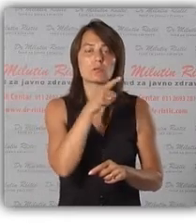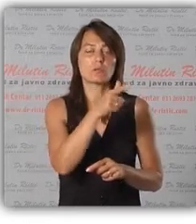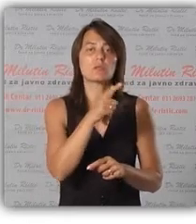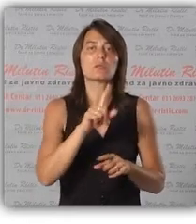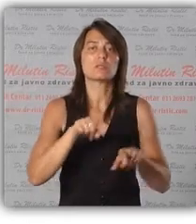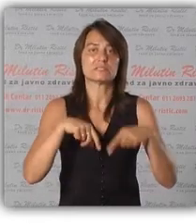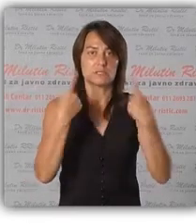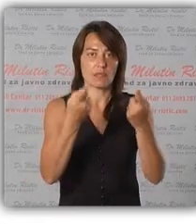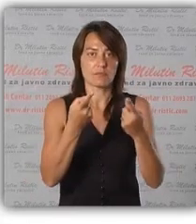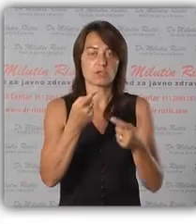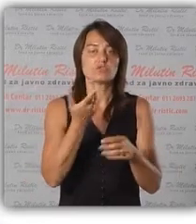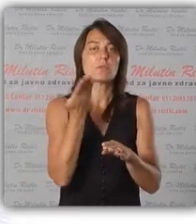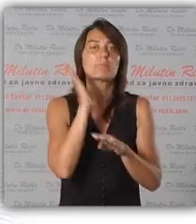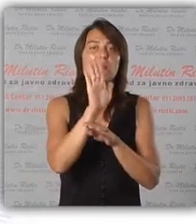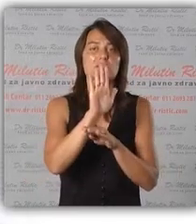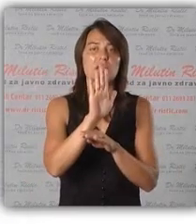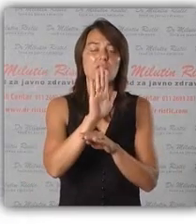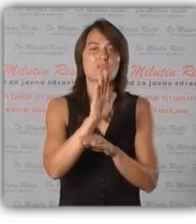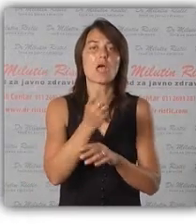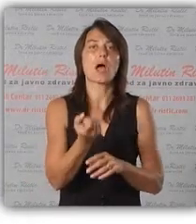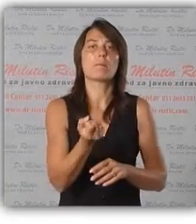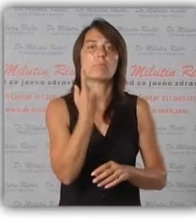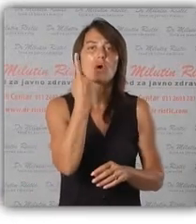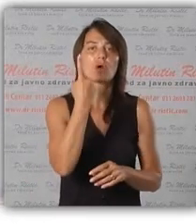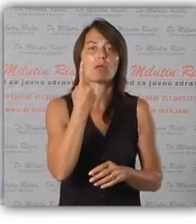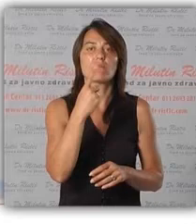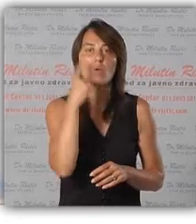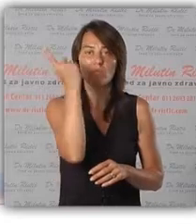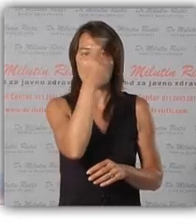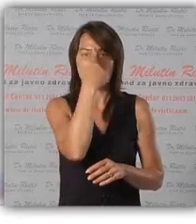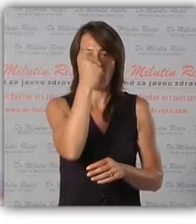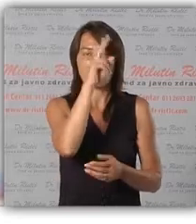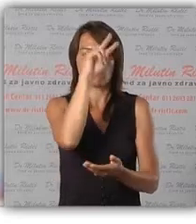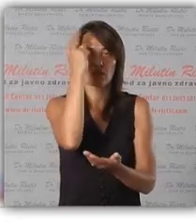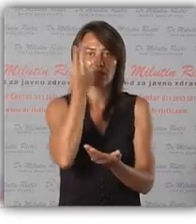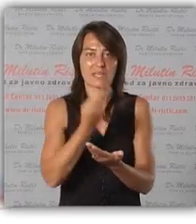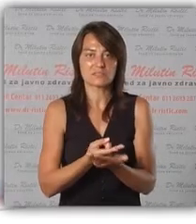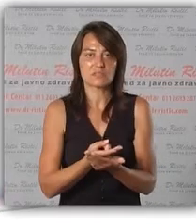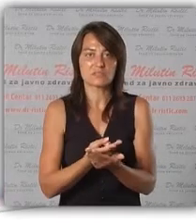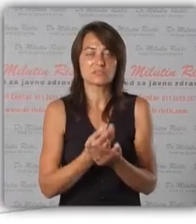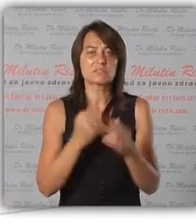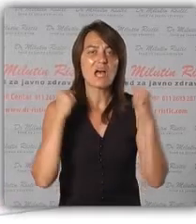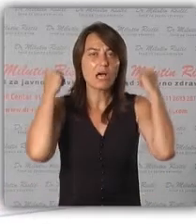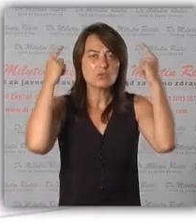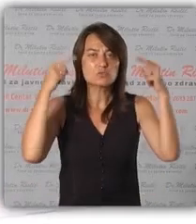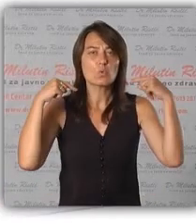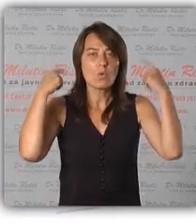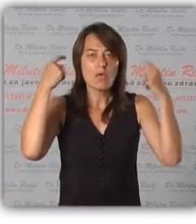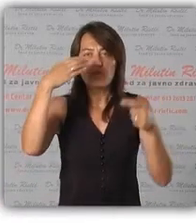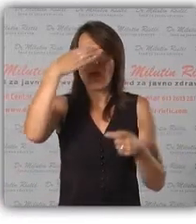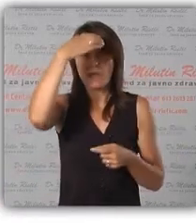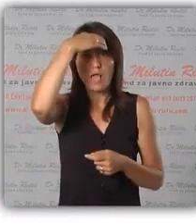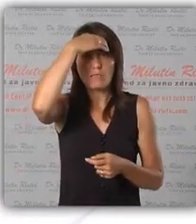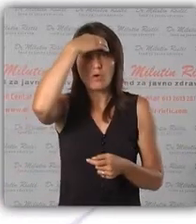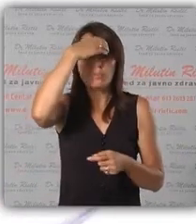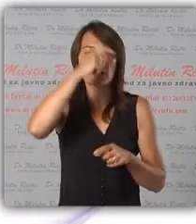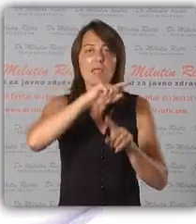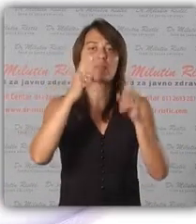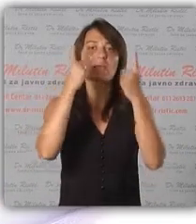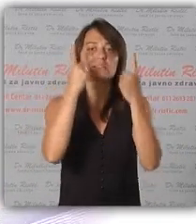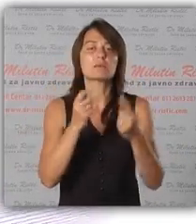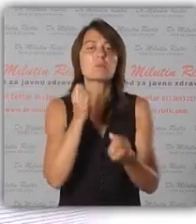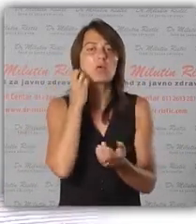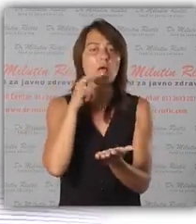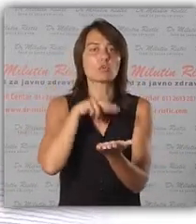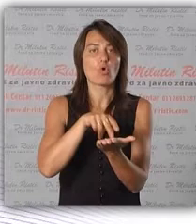I vertebrobazilarni sindrom, dakle predstavlja pojavu vrtoglavica, nesvestica, zujanja ušima,